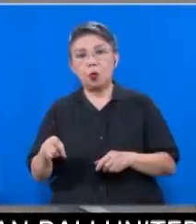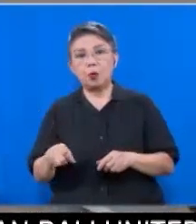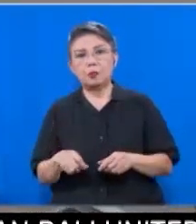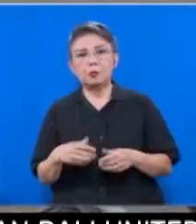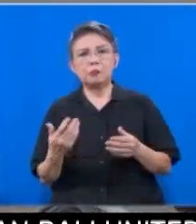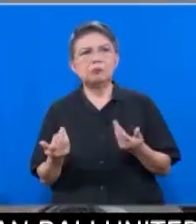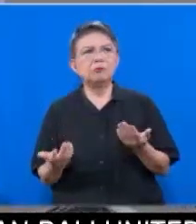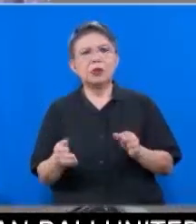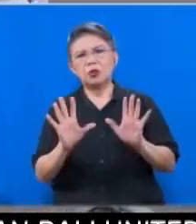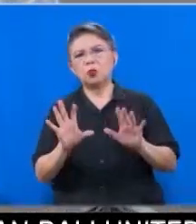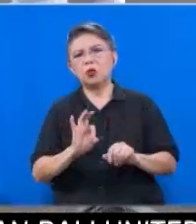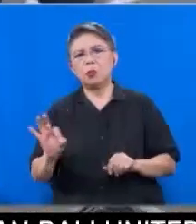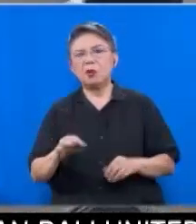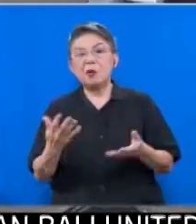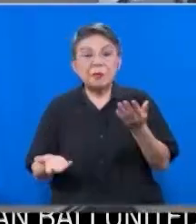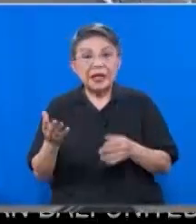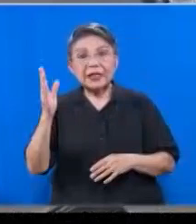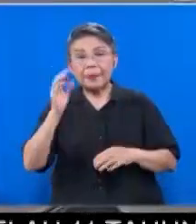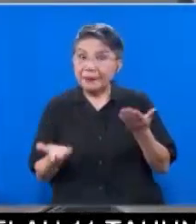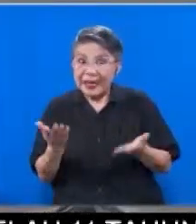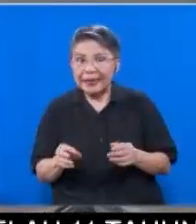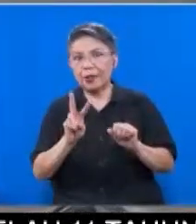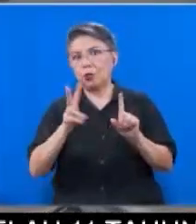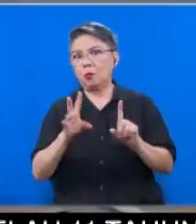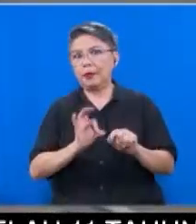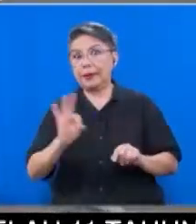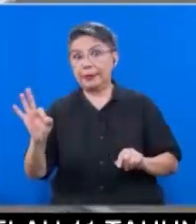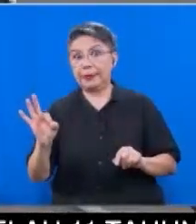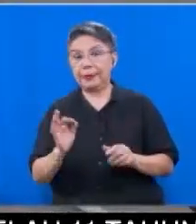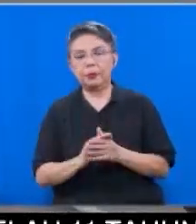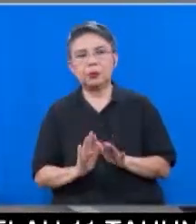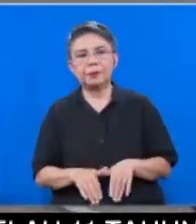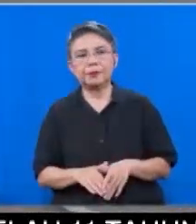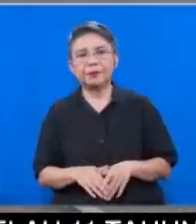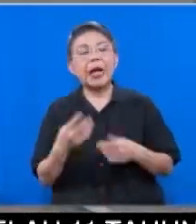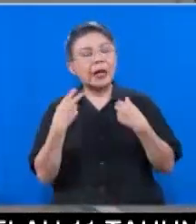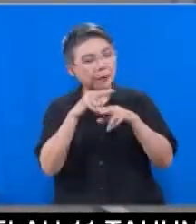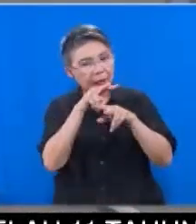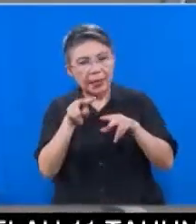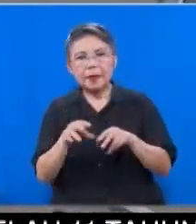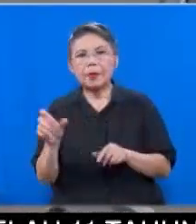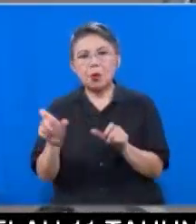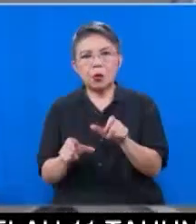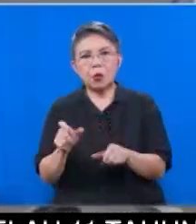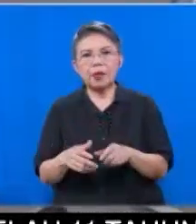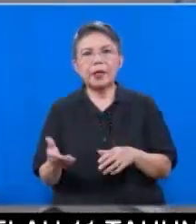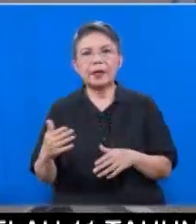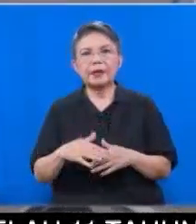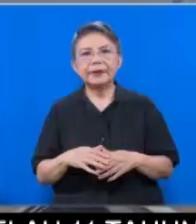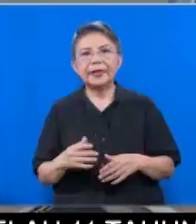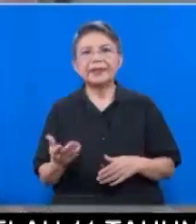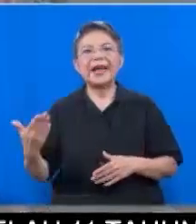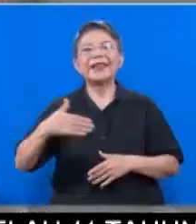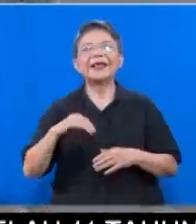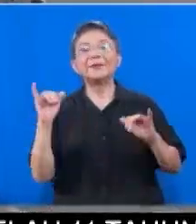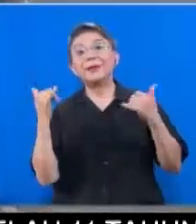10.000 yang biasanya kita sudah Rp12.000 jadi kita juga melihat bahwa masih ada penumpang penumpang yang memang penumpang musiman